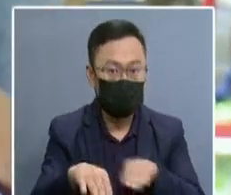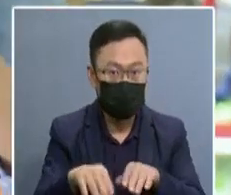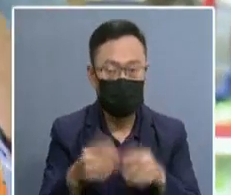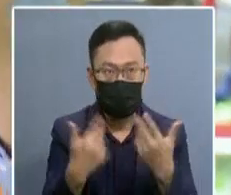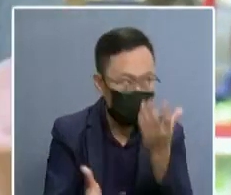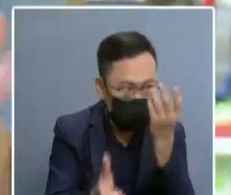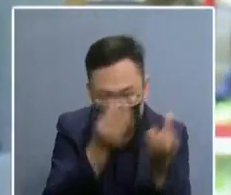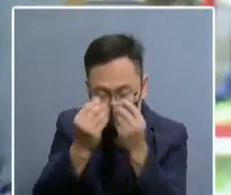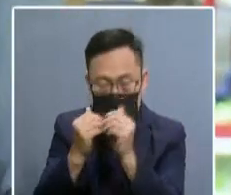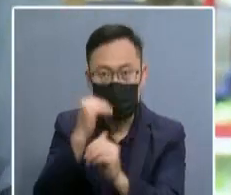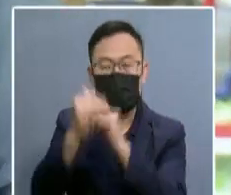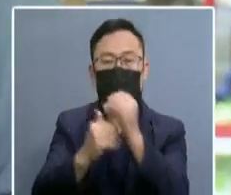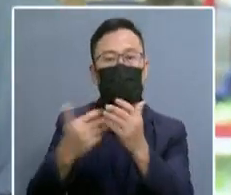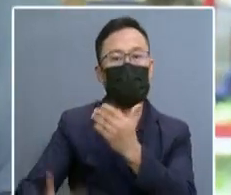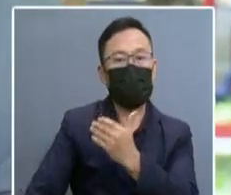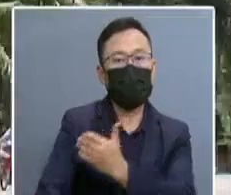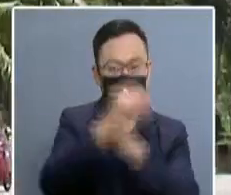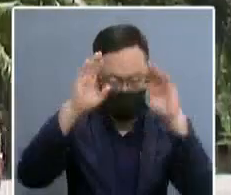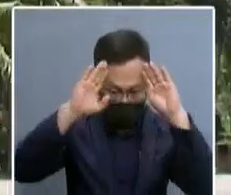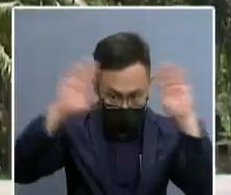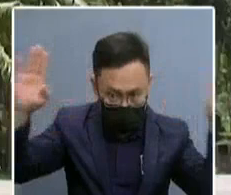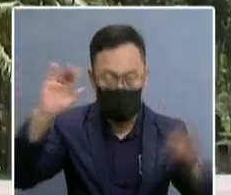จะมีโอกาสที่จะเห็นโลกมากขึ้นด้วยค่ะ